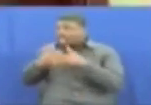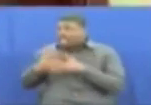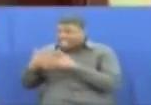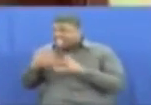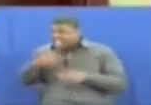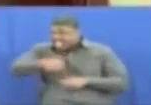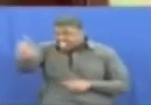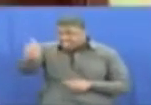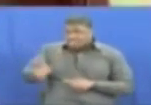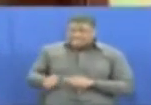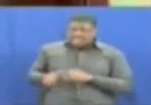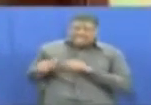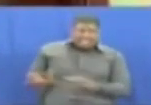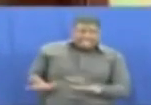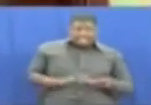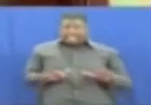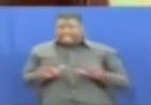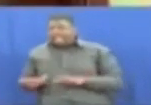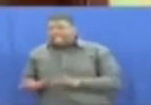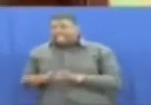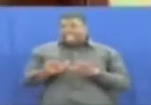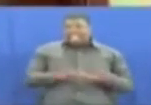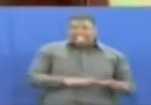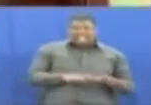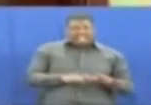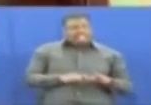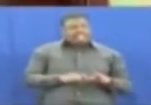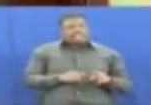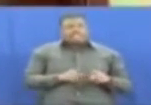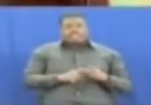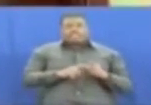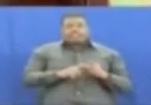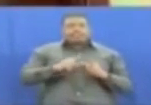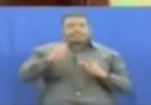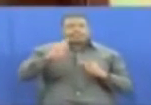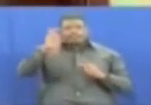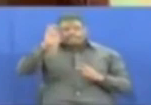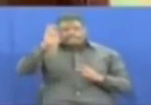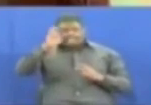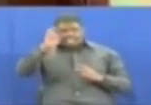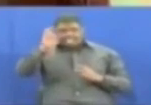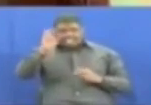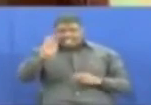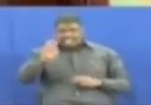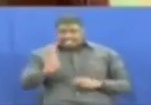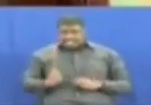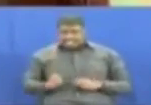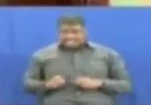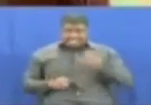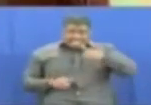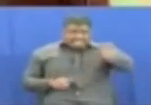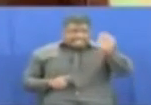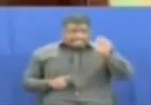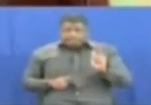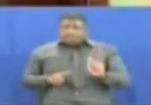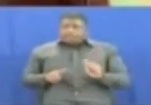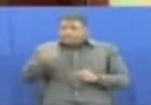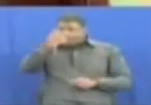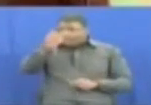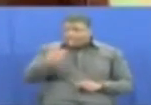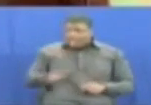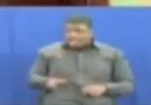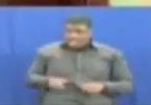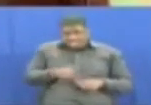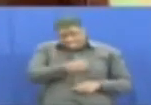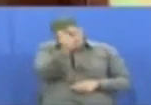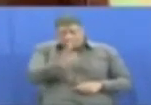ina tapatapa, kama Italy dunia ya kwanza ina tapatapa, kama Spain. Asante sana Mheshimiwa Mwenyekiti, nimalizie. Mheshimiwa